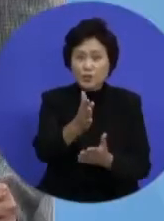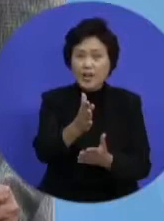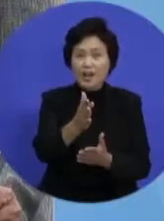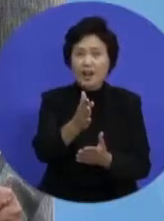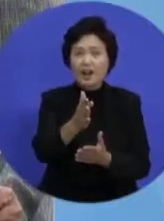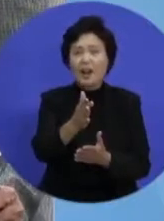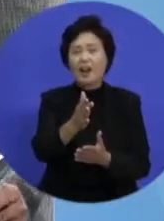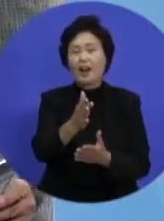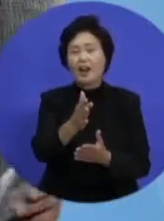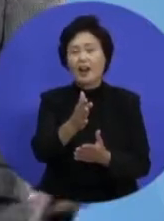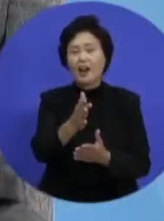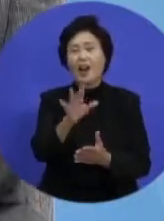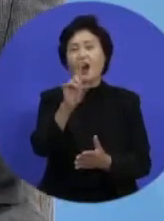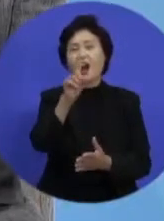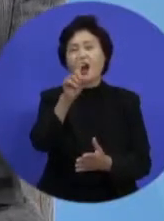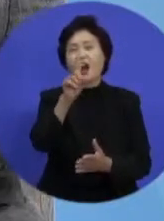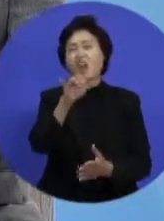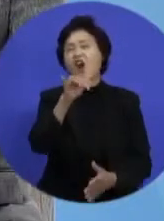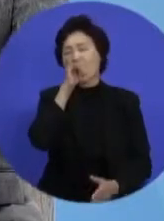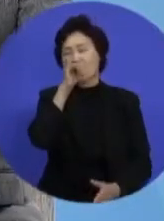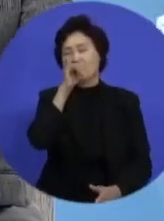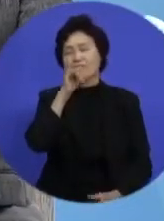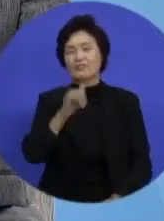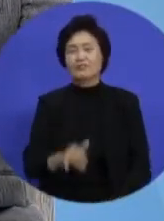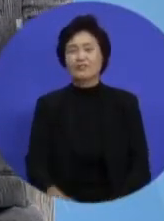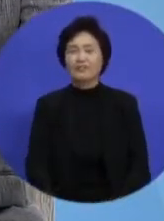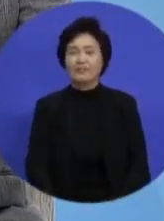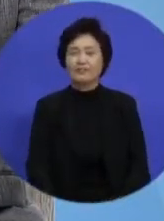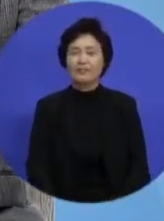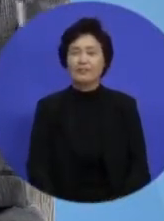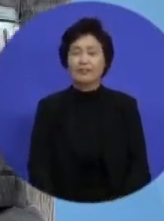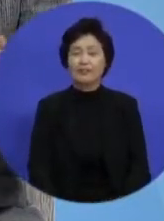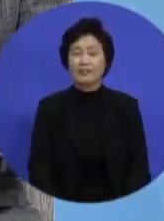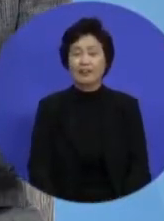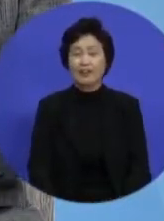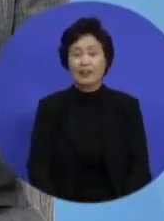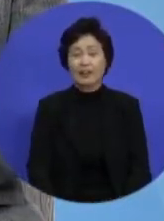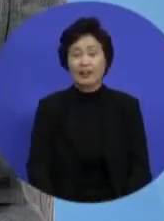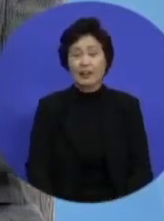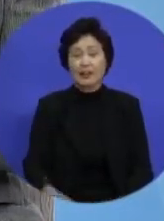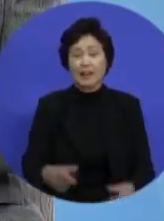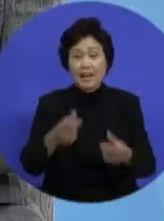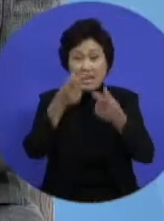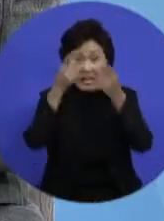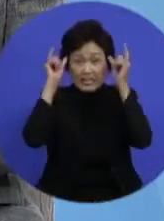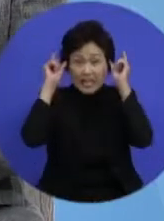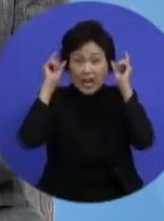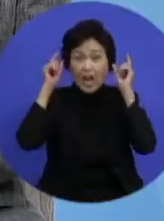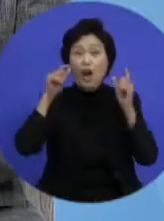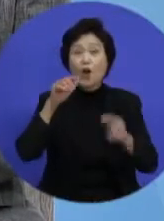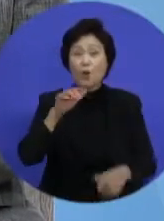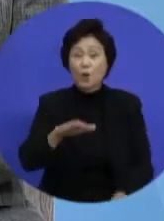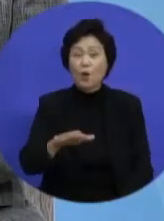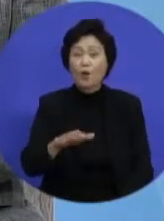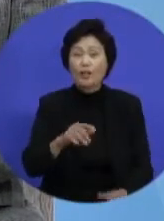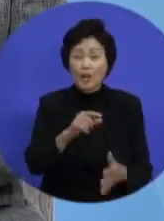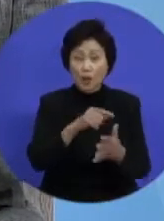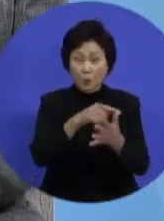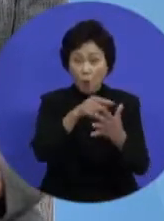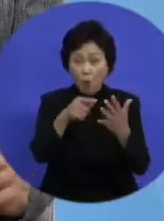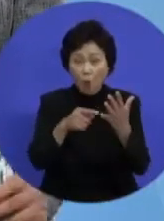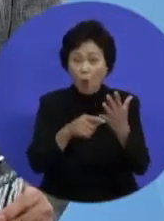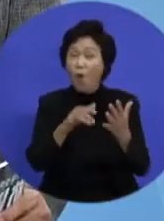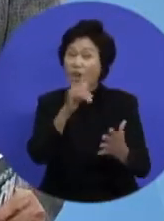예. 게. 연구 중심의 프로젝트 그러네요. 모였다 헤어졌다 모여졌다 헤어졌다 하는 그 왜 대학원의 그 프로젝트 개념. 예. 대안한 그